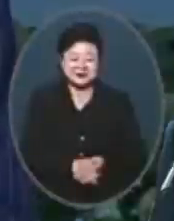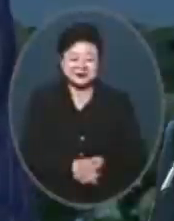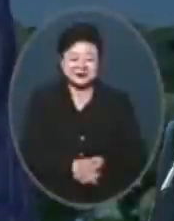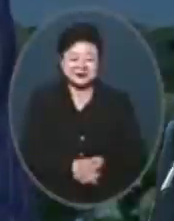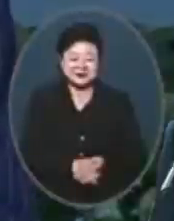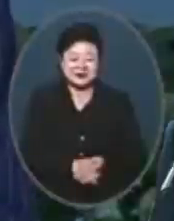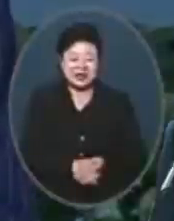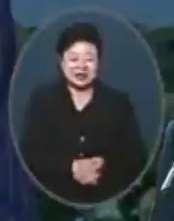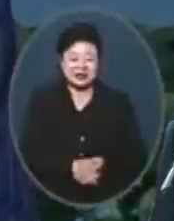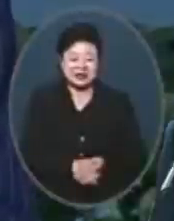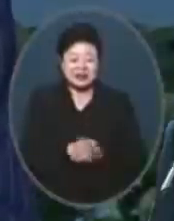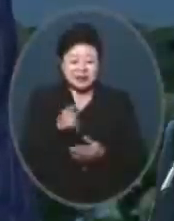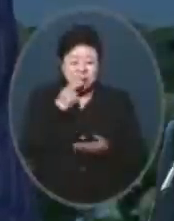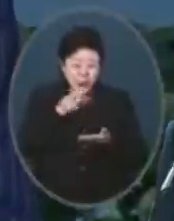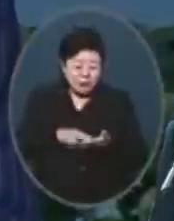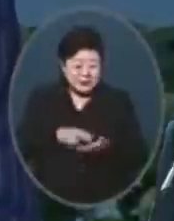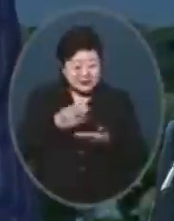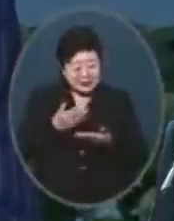그런 것은